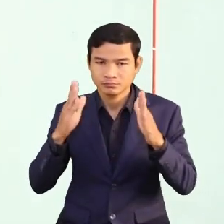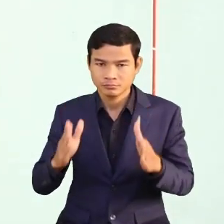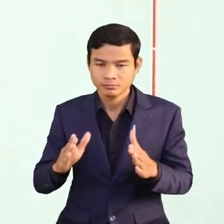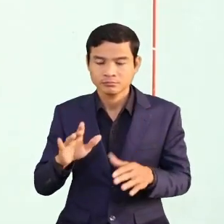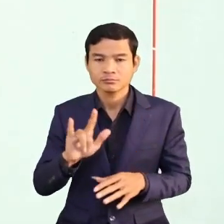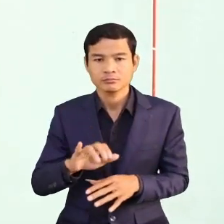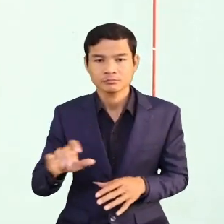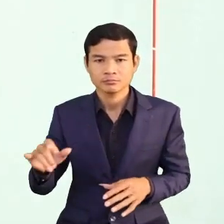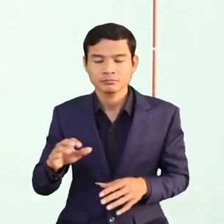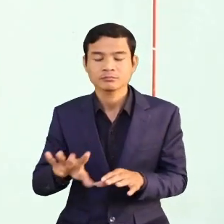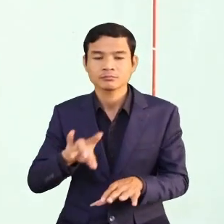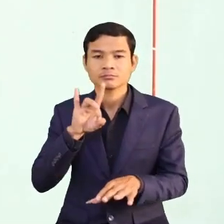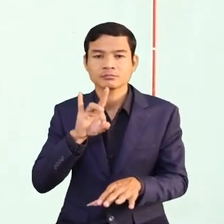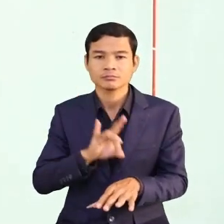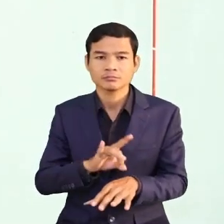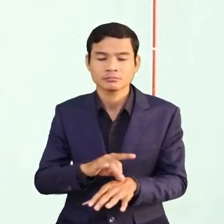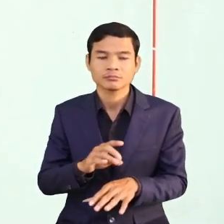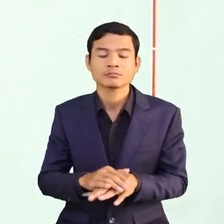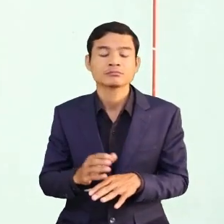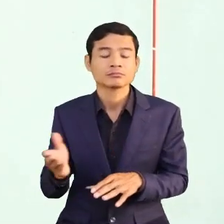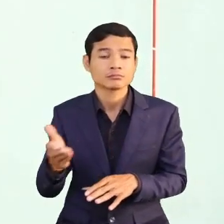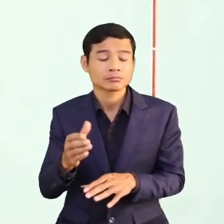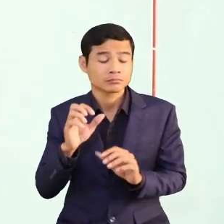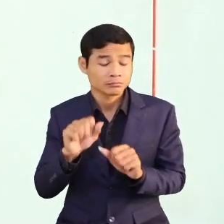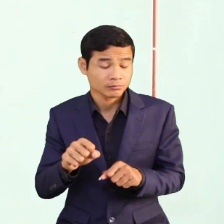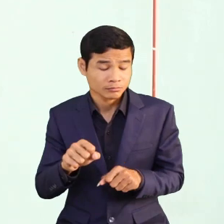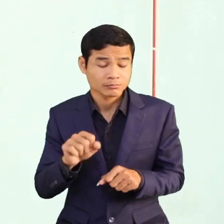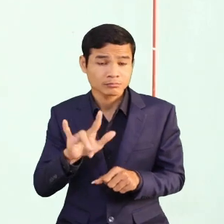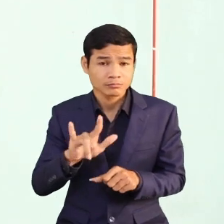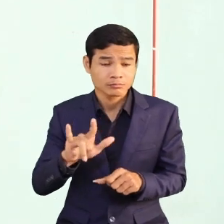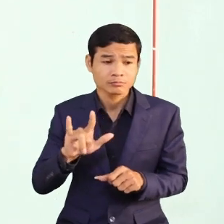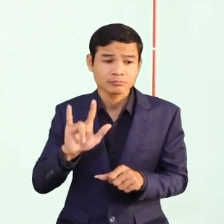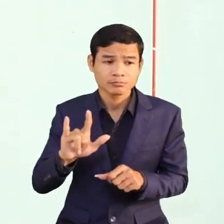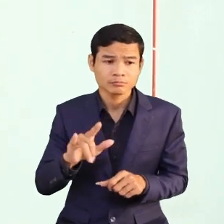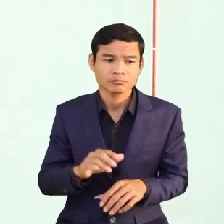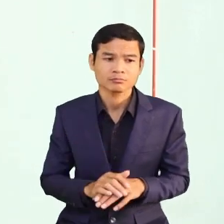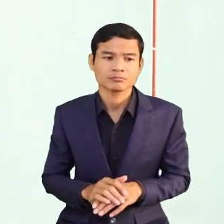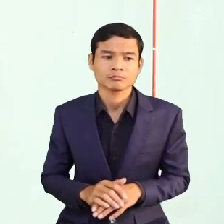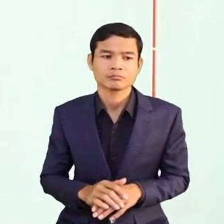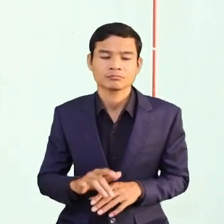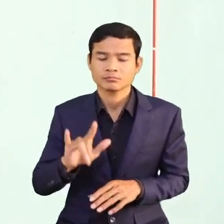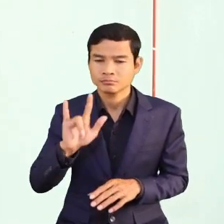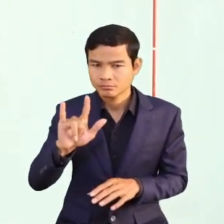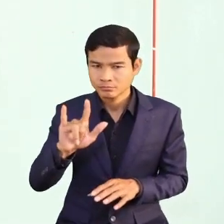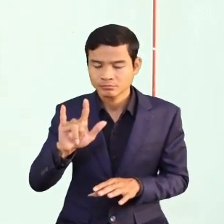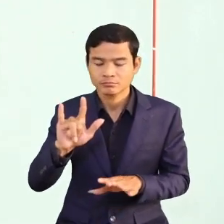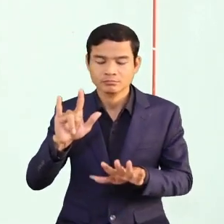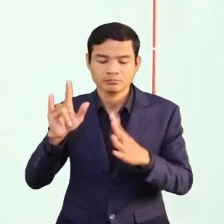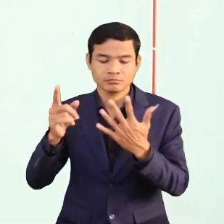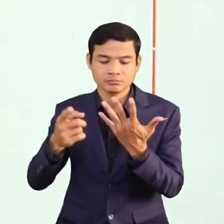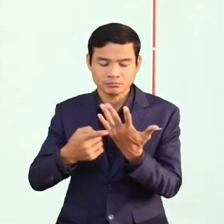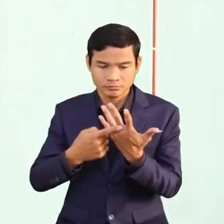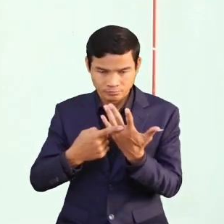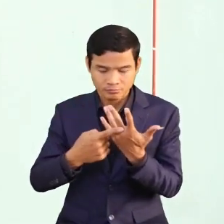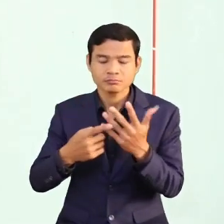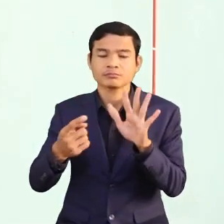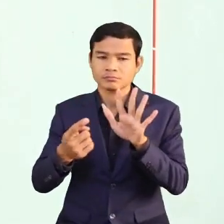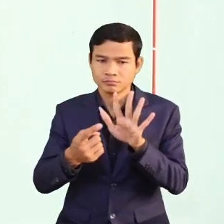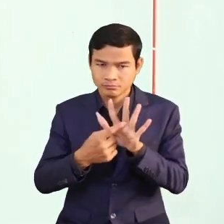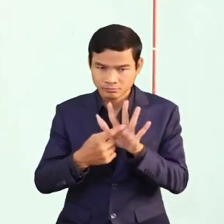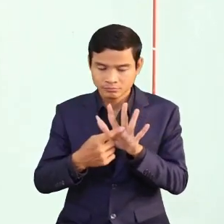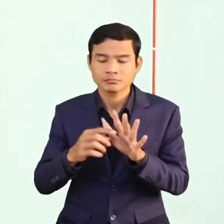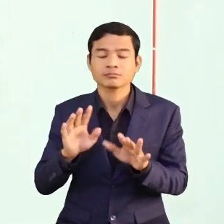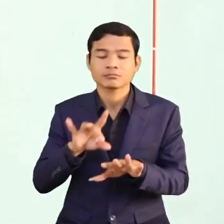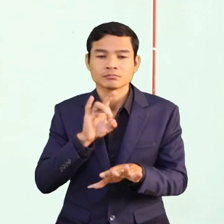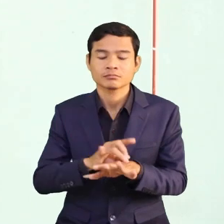บอลนี่ให้ไม่กับเป็นนี่เนี่ยครูจะเสบบอลแบบนี้จ้าได้ซาแต่ปอบซ้ำจมูกหนึ่งสระอำเต้คือการมาจูบจมูกหนึ่งส